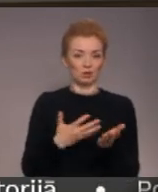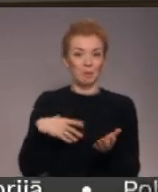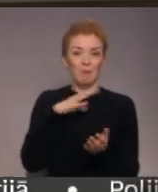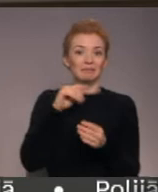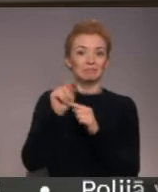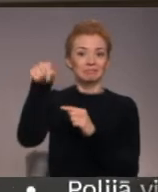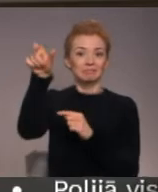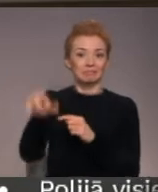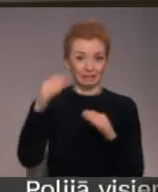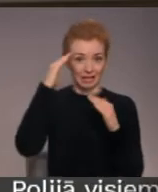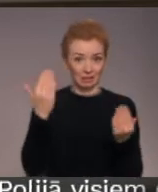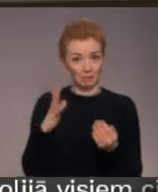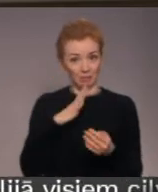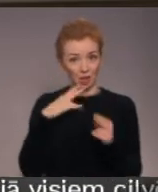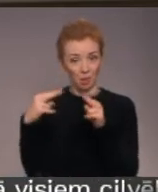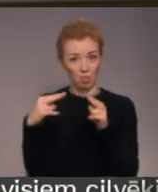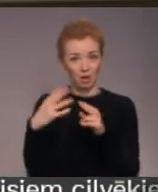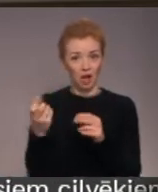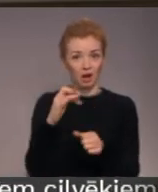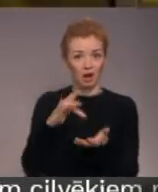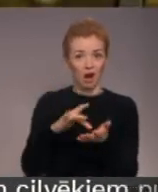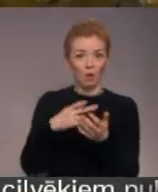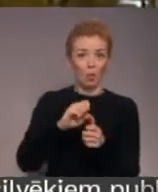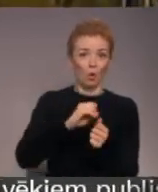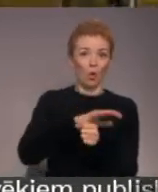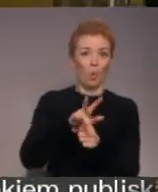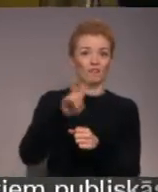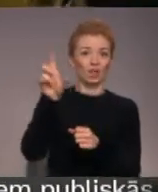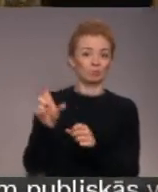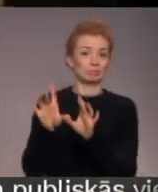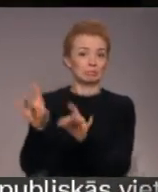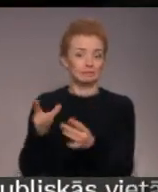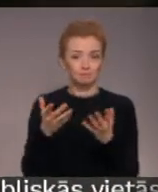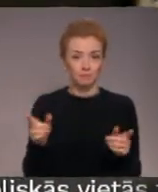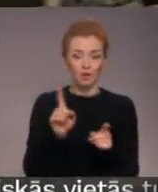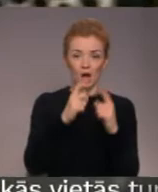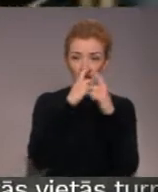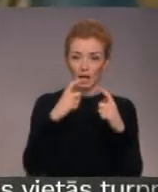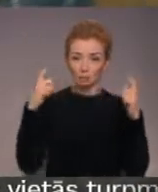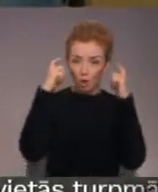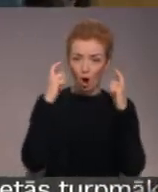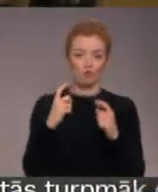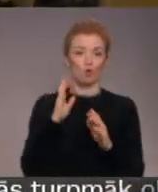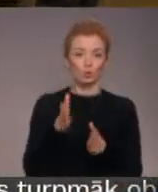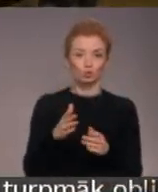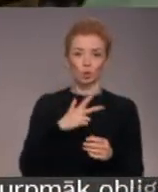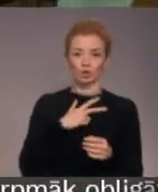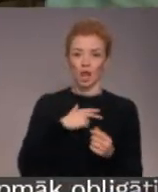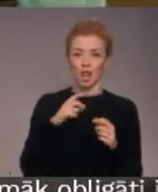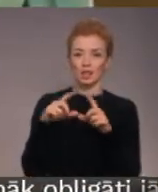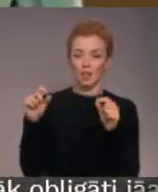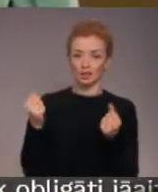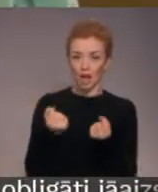nezinām, kāds viņš ir, vai viņš ir kontaktā bijis ar kādu no šīm personām. Respiratori noderēs arī sociālā dienesta darbiniekiem, kuriem